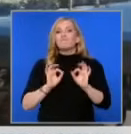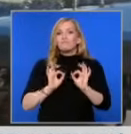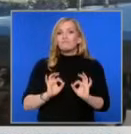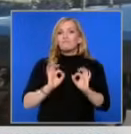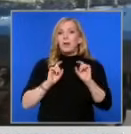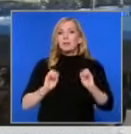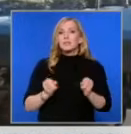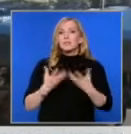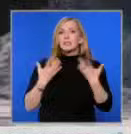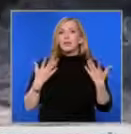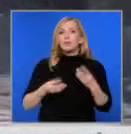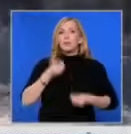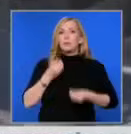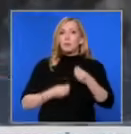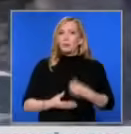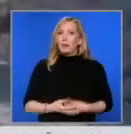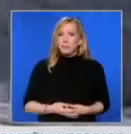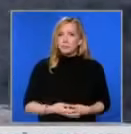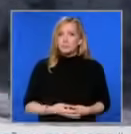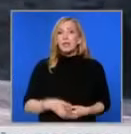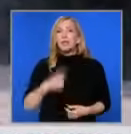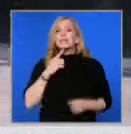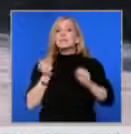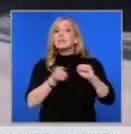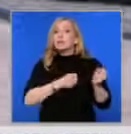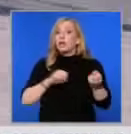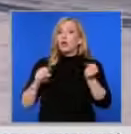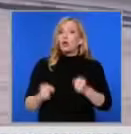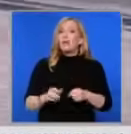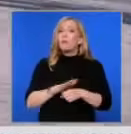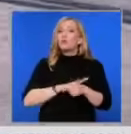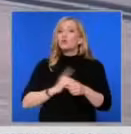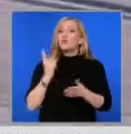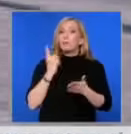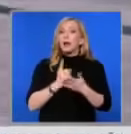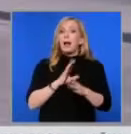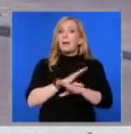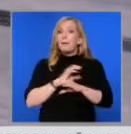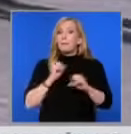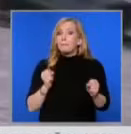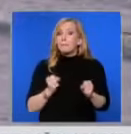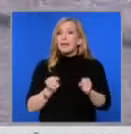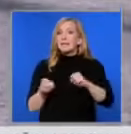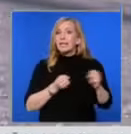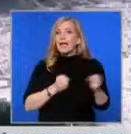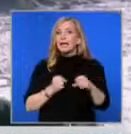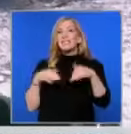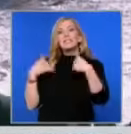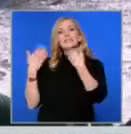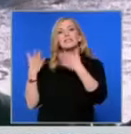и големите инциденти. За скиорите важи основното правило – без каране извън регламентираните